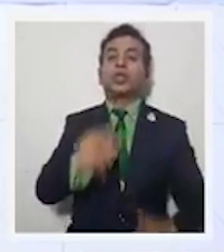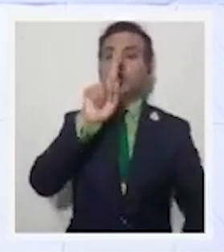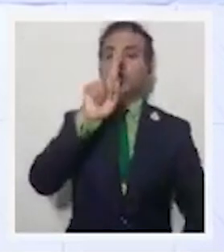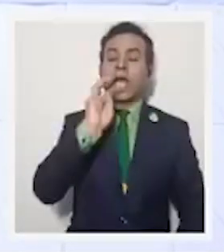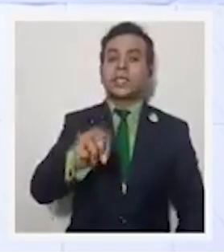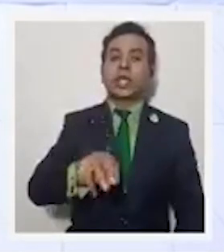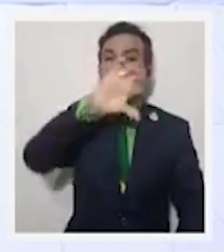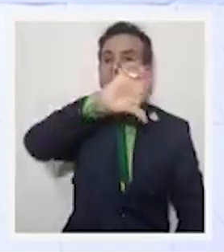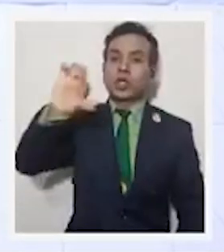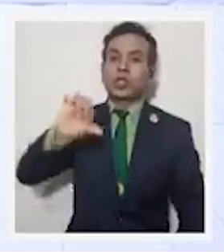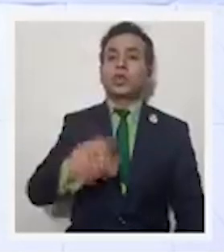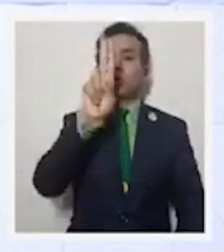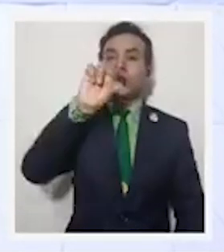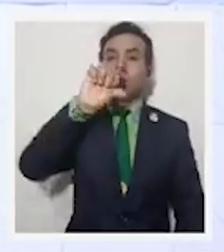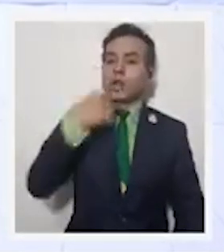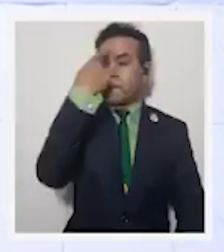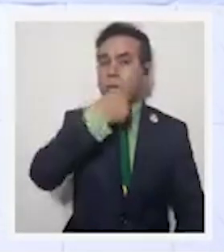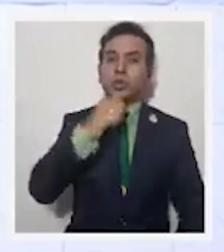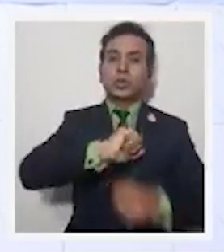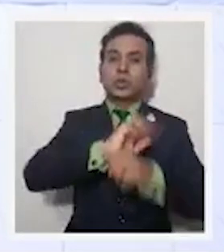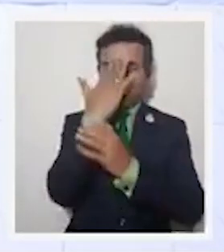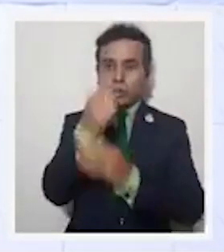786 জন এবং এ পর্যন্ত শনাক্ত